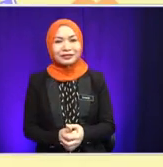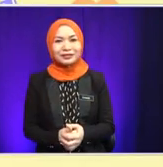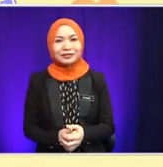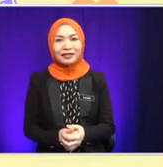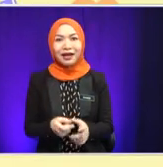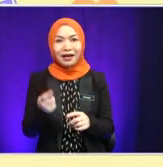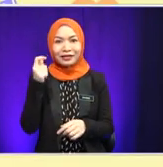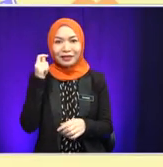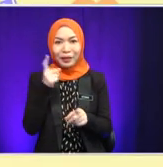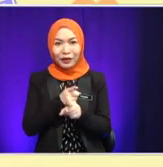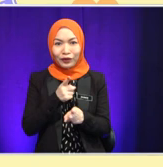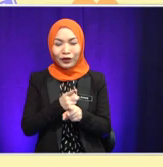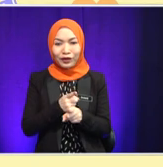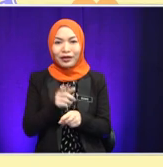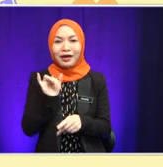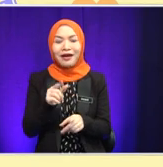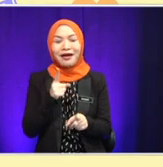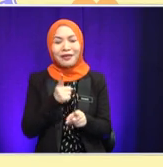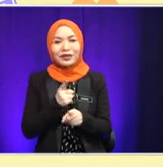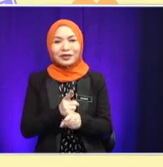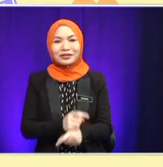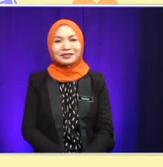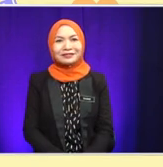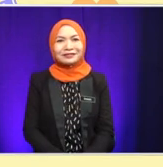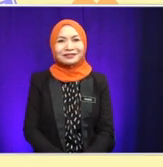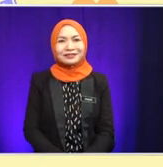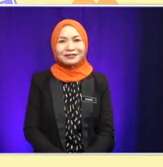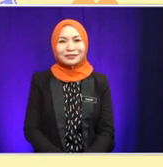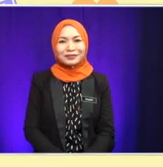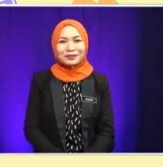oke aku enggak cantik sana kok bisa nanti